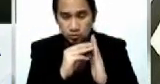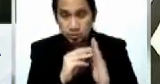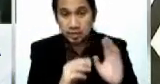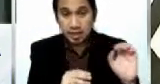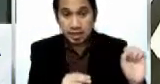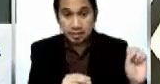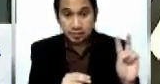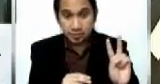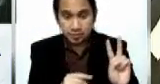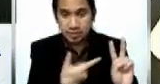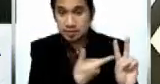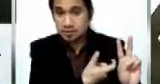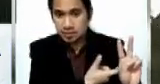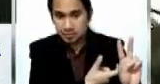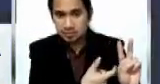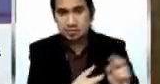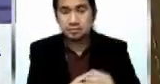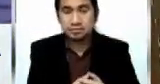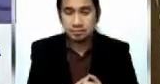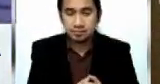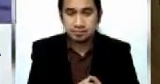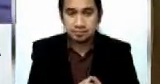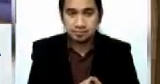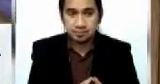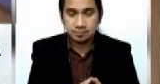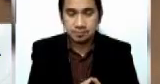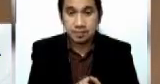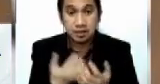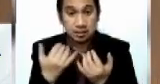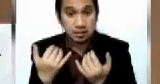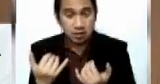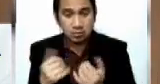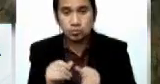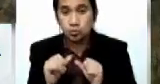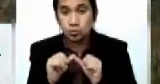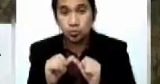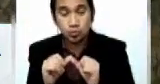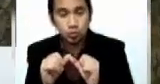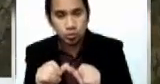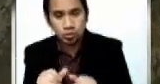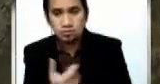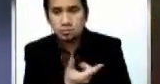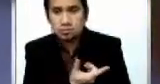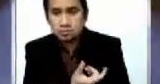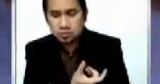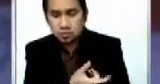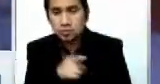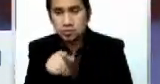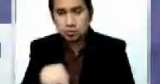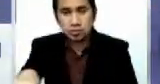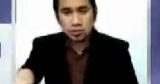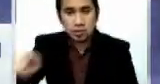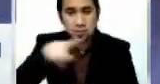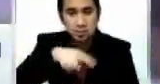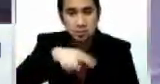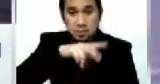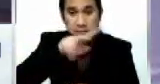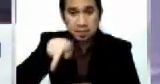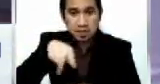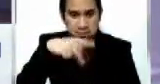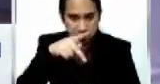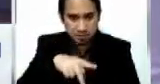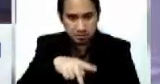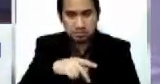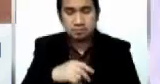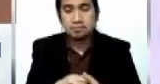Vaccine Czar Carlito Galvez Jr. Sa ngayon, tuloy-tuloy ang pagbabakuna sa ilang bahagi ng Pilipinas para malabanan ang COVID. Gaya